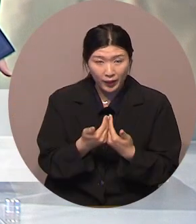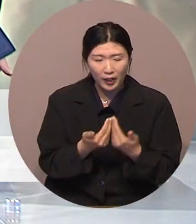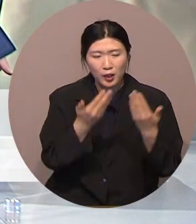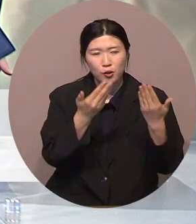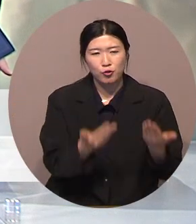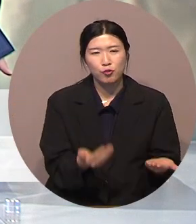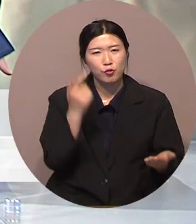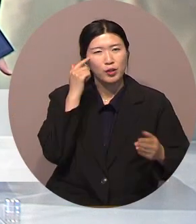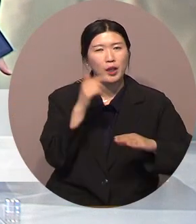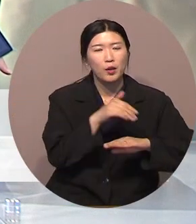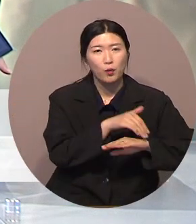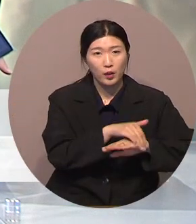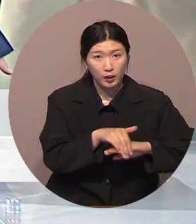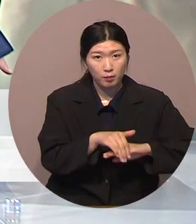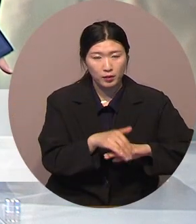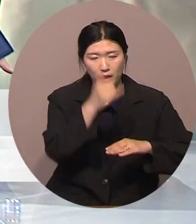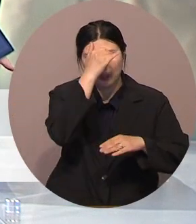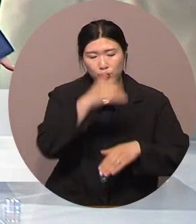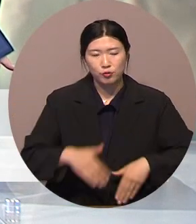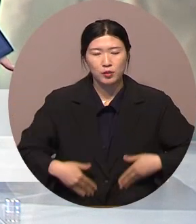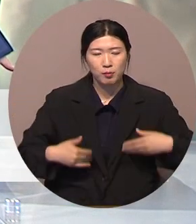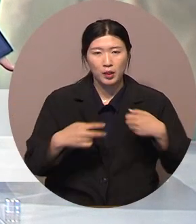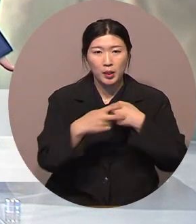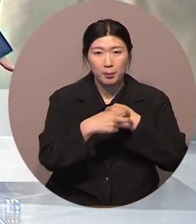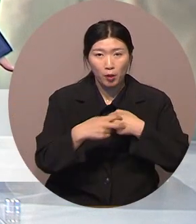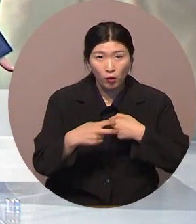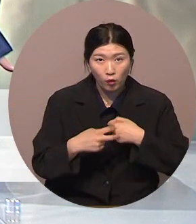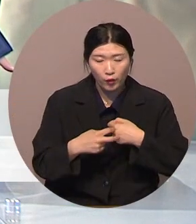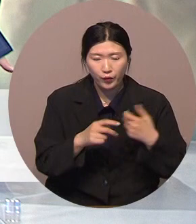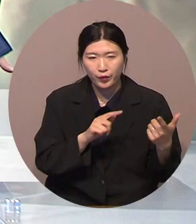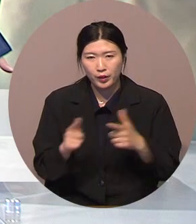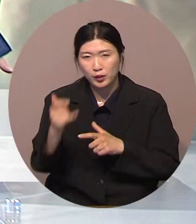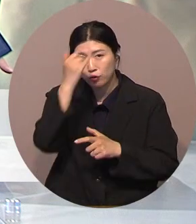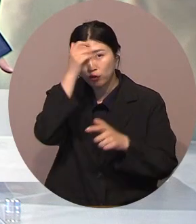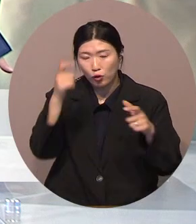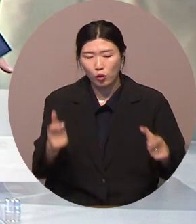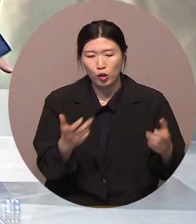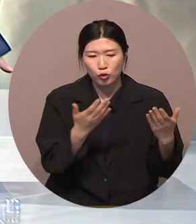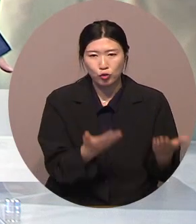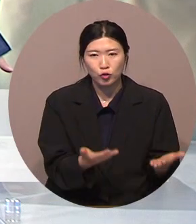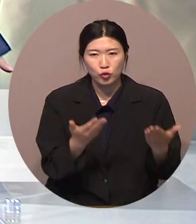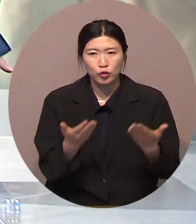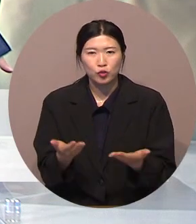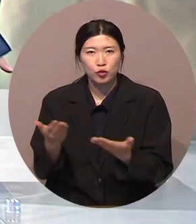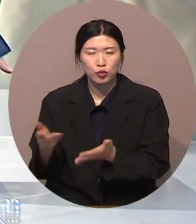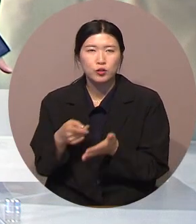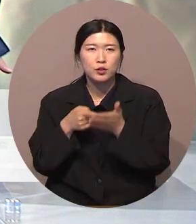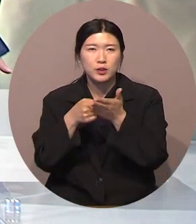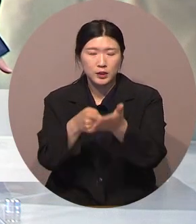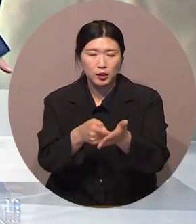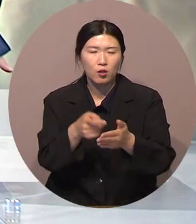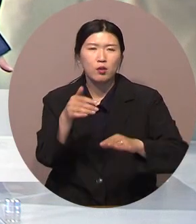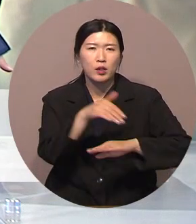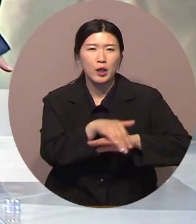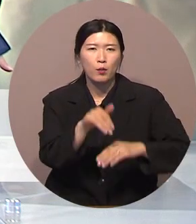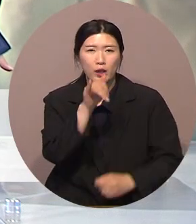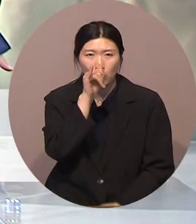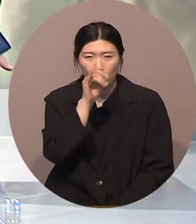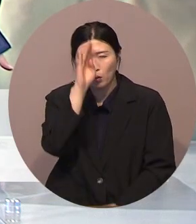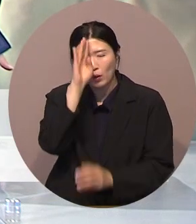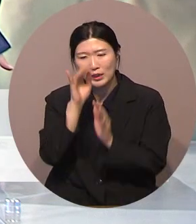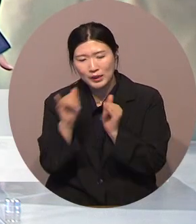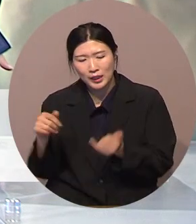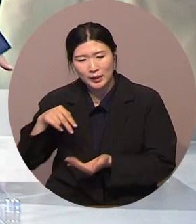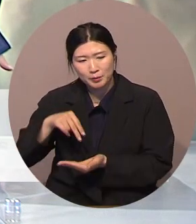다가왔습니다 충남대 병원을 비롯해 충청권에서 적지 않은 의사들이 휴진에 참여할 예정이어서 환자